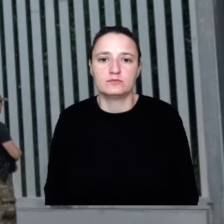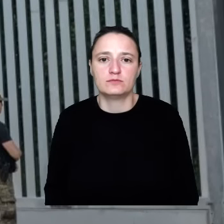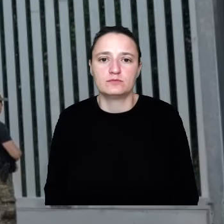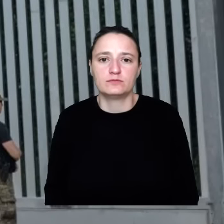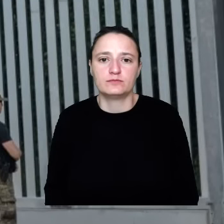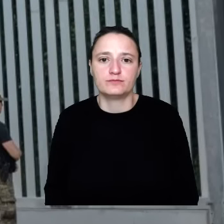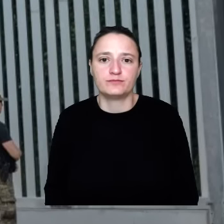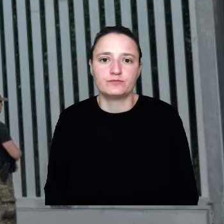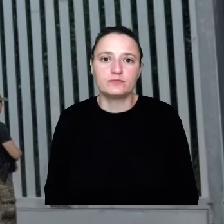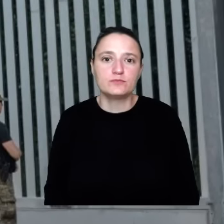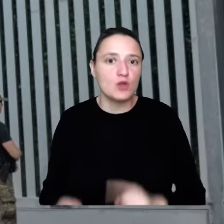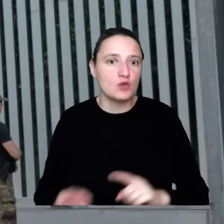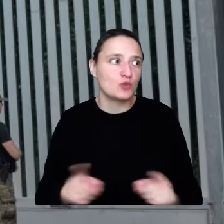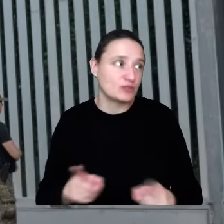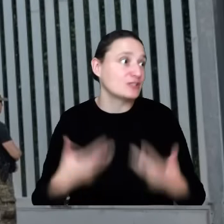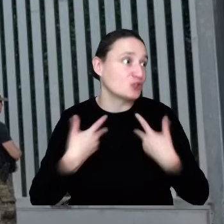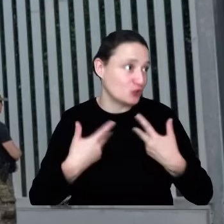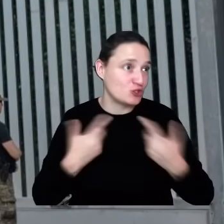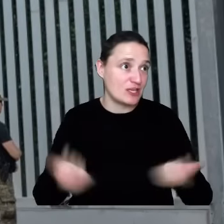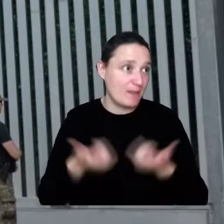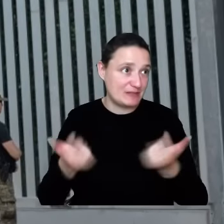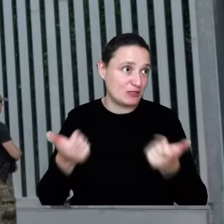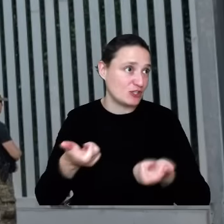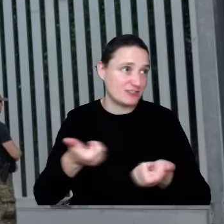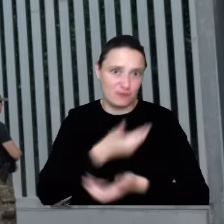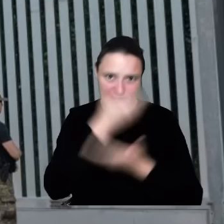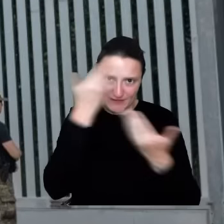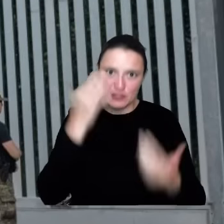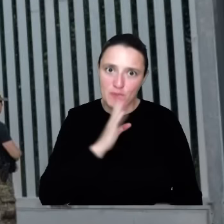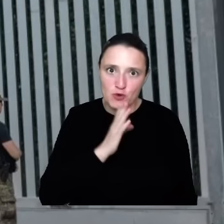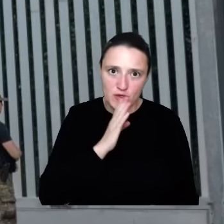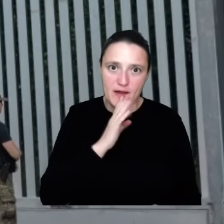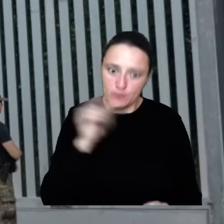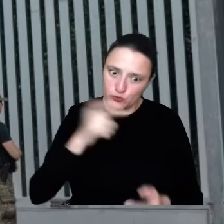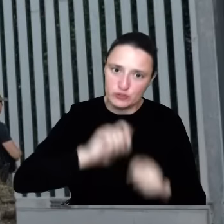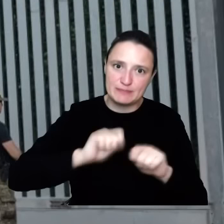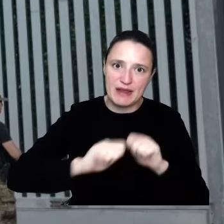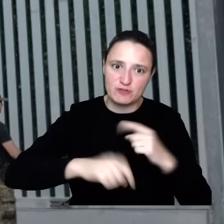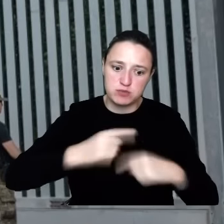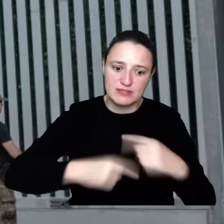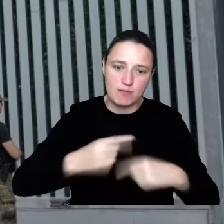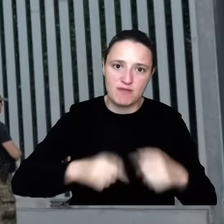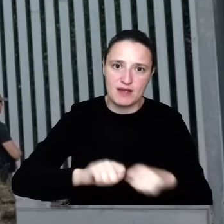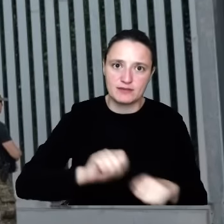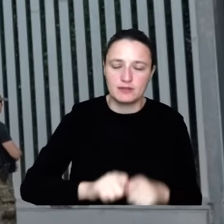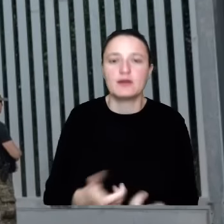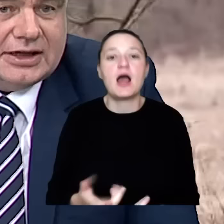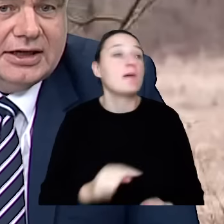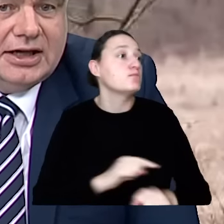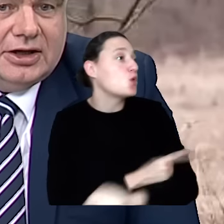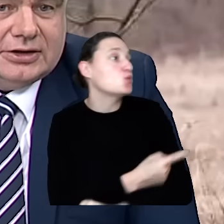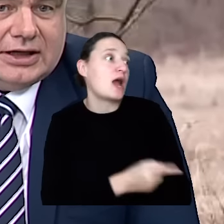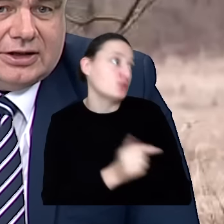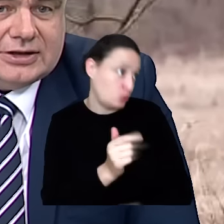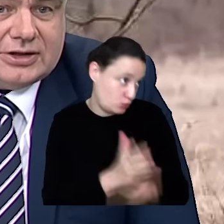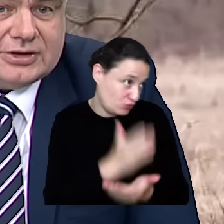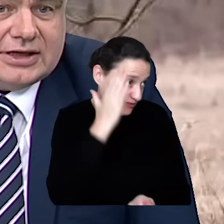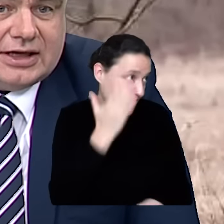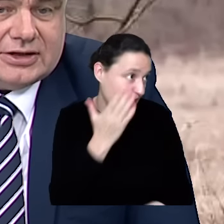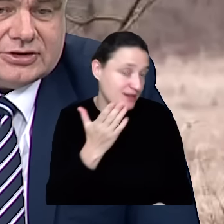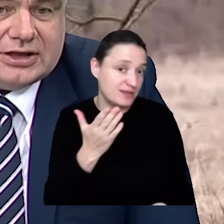Czy znajdowali, czy nie znajdowali, to chyba dopiero postępowanie jest pani, w stanie pani wykazać. Pani prokurator musi to wiedzieć, tak? Znaczy